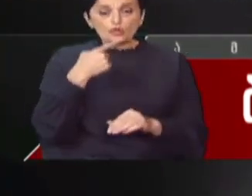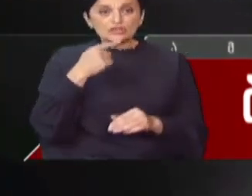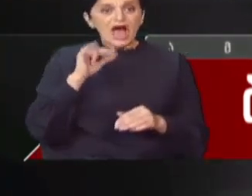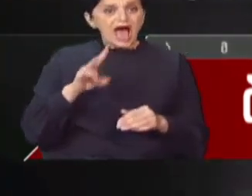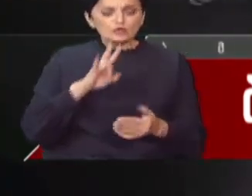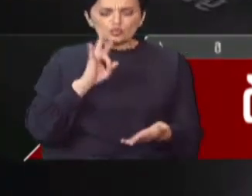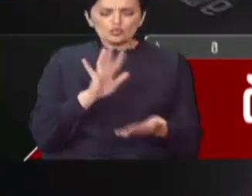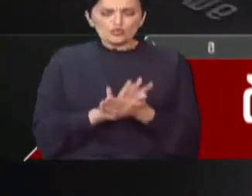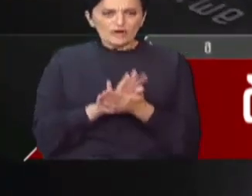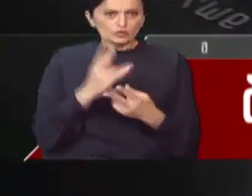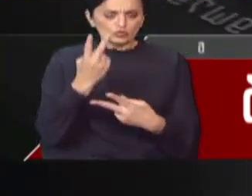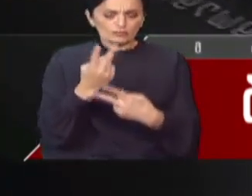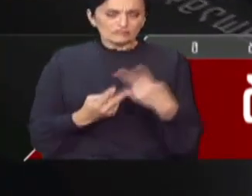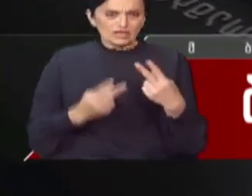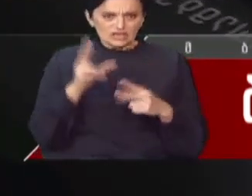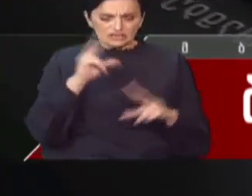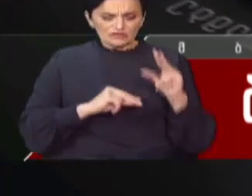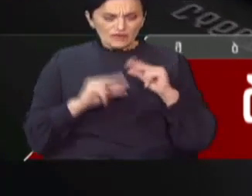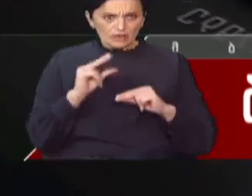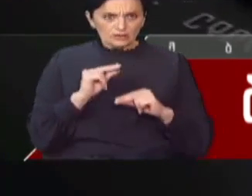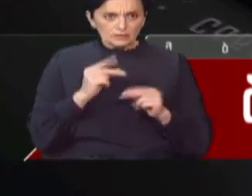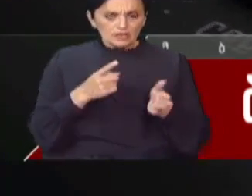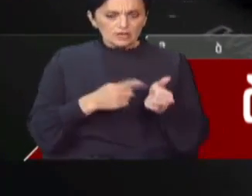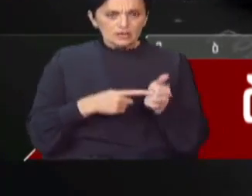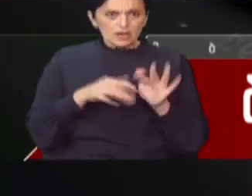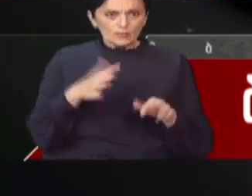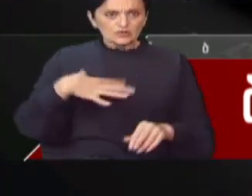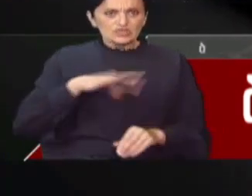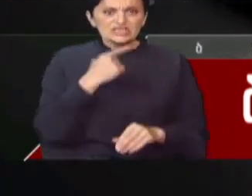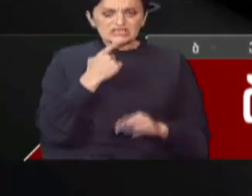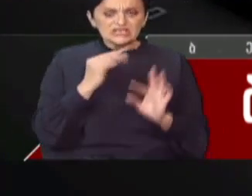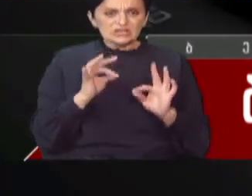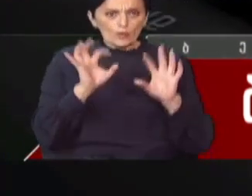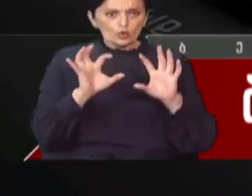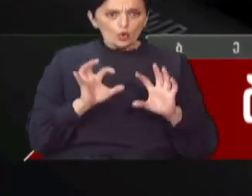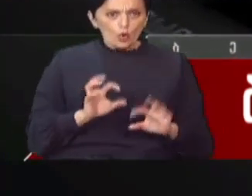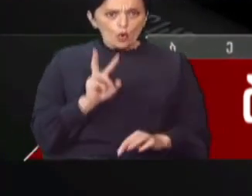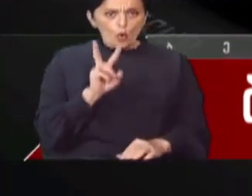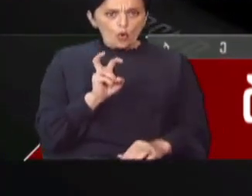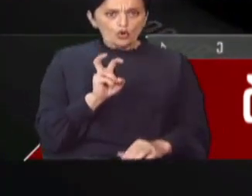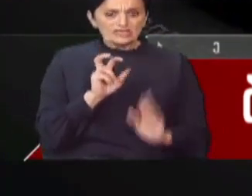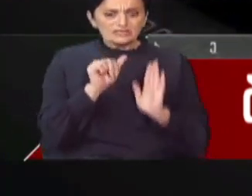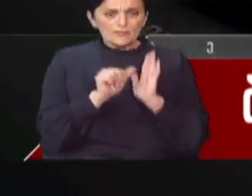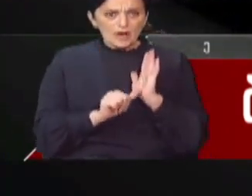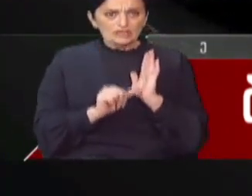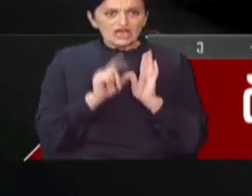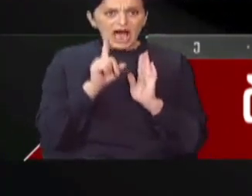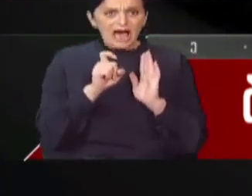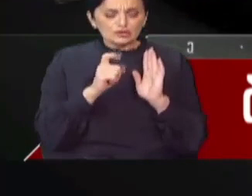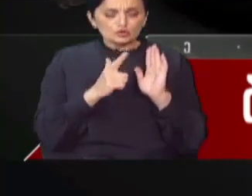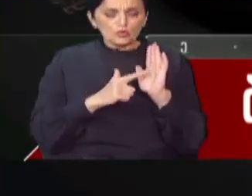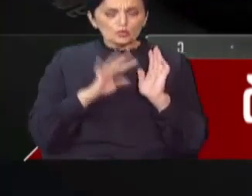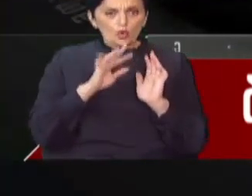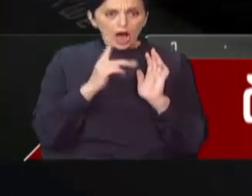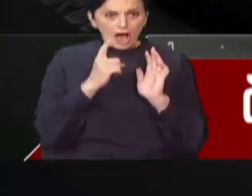ანუვადო თავისუფლების საქმეთას ითვალისწინებს. გამოდება საქართველოს სისხლის სამართლის კოდექსის 263 და